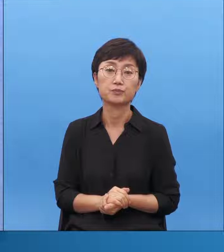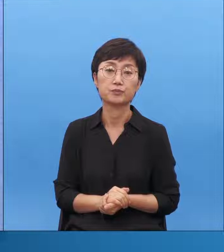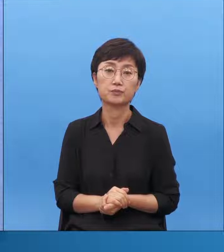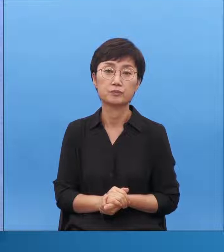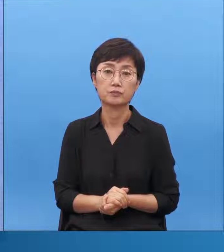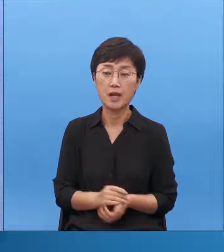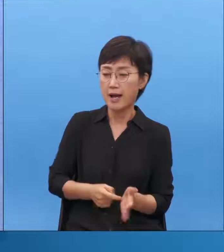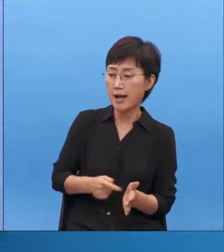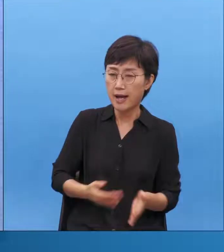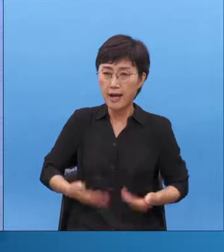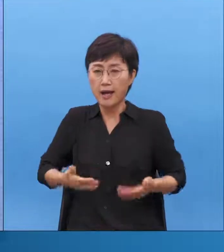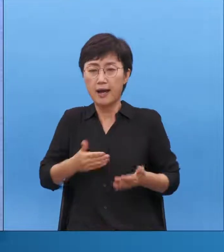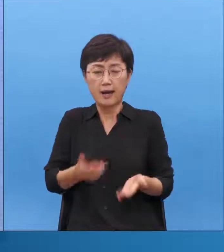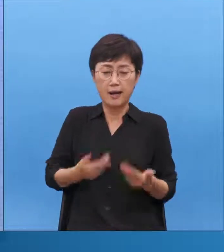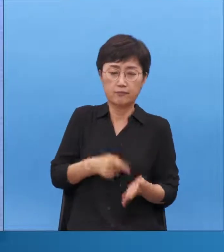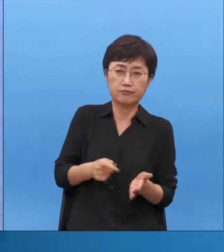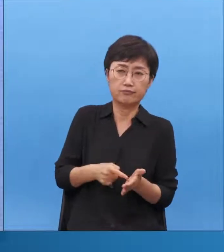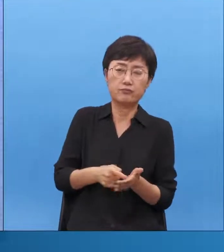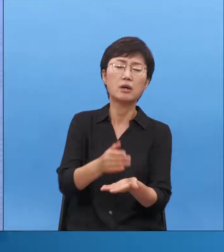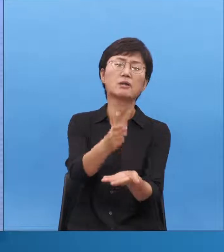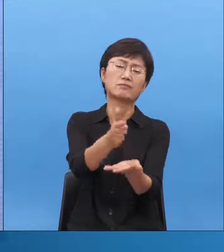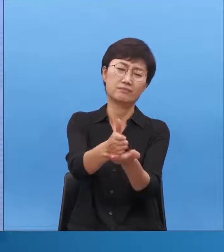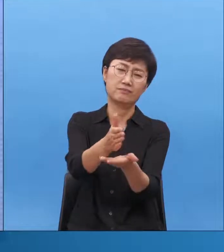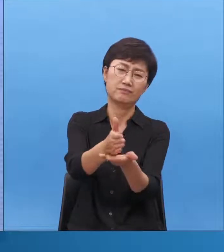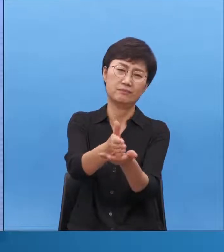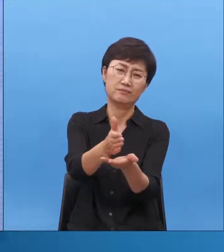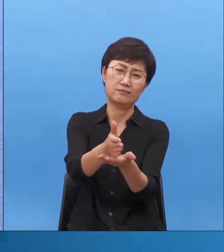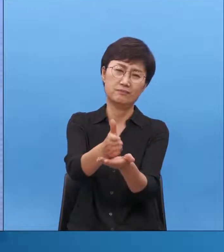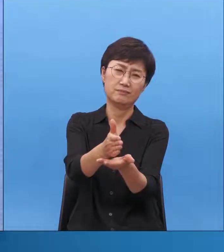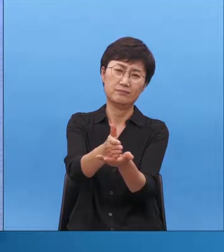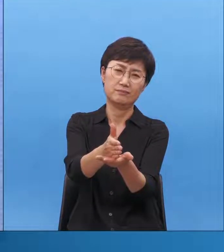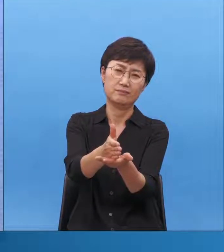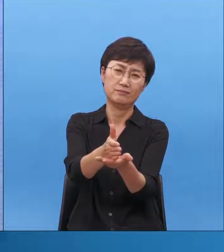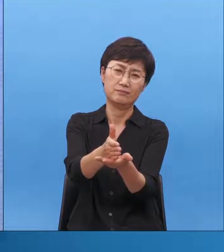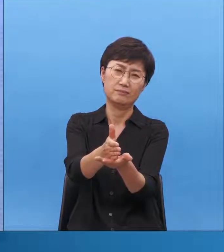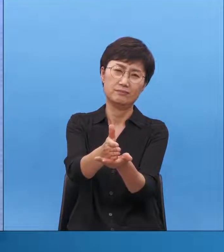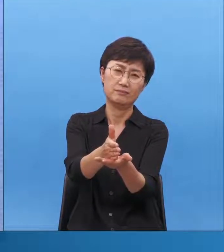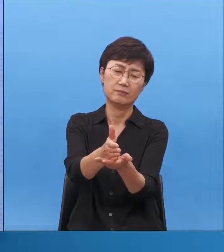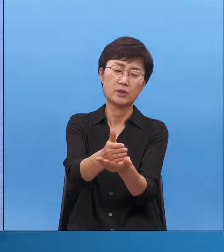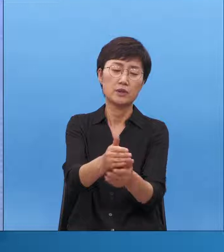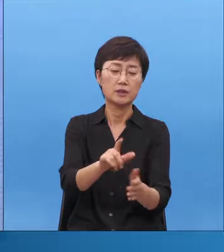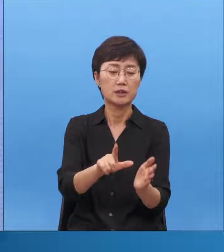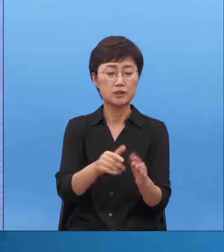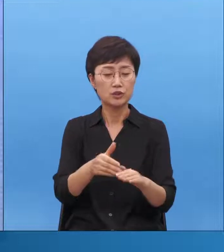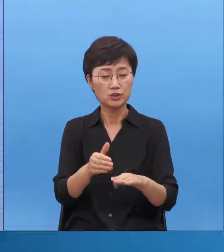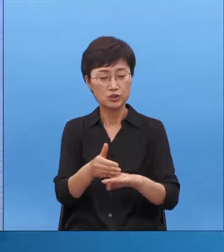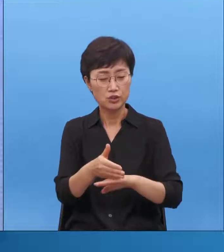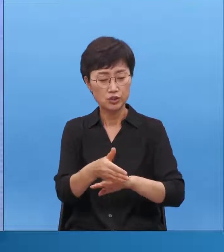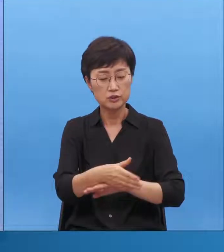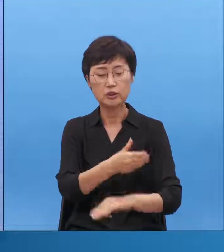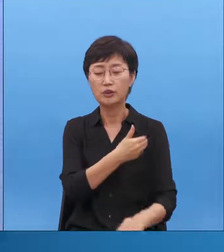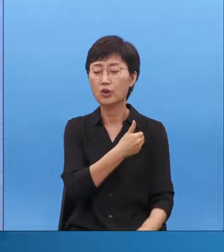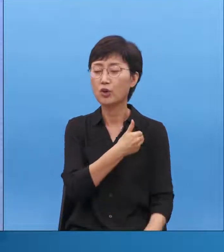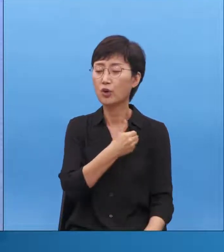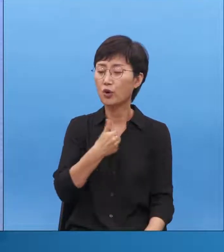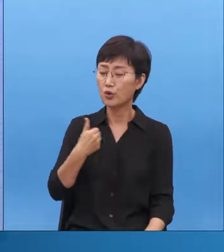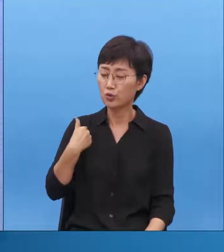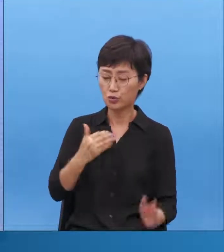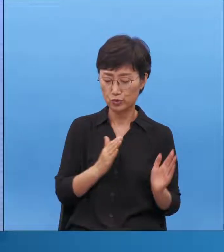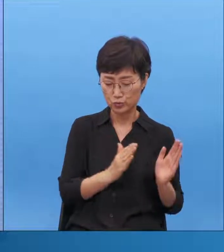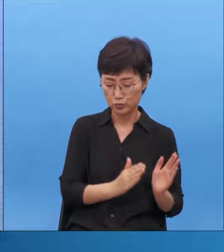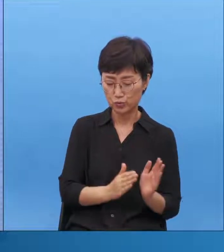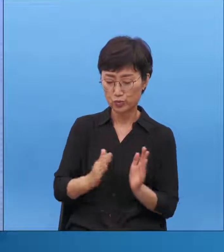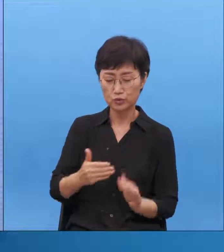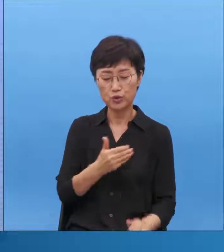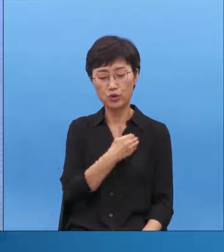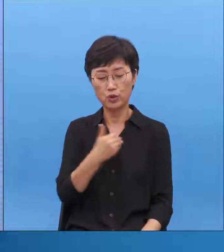하지 마세요. Do not be in haste. 바쁘게 할 필요 You 없습니다. don't have to be in haste. 여유 있게 하세요. Do it with leisure. 하나님의